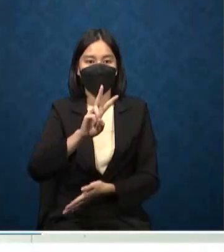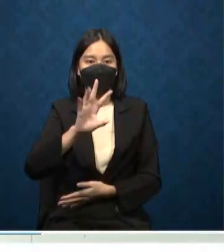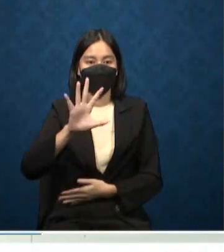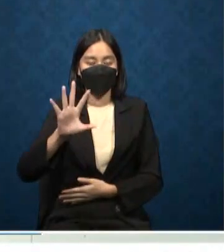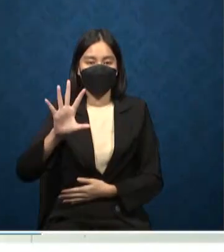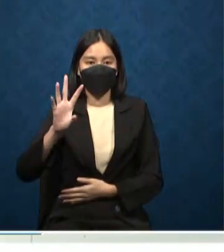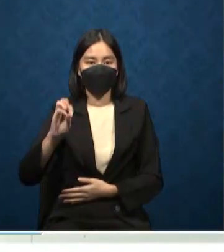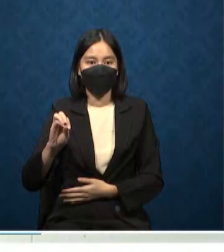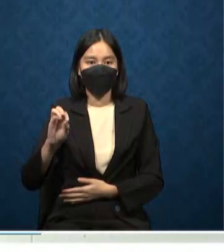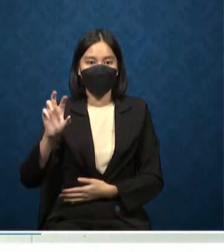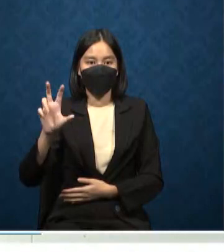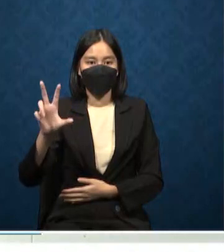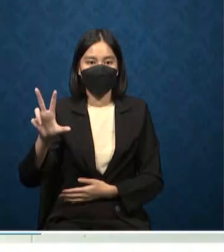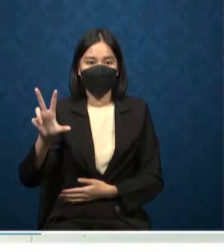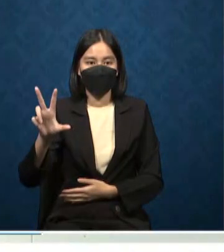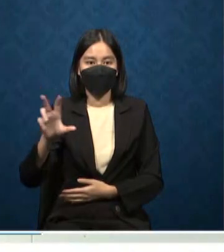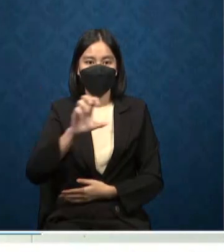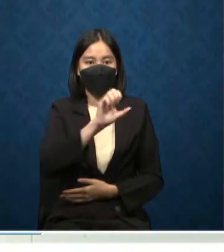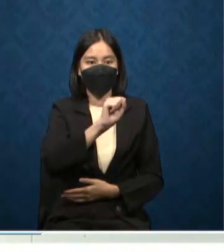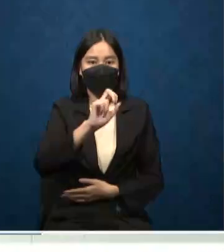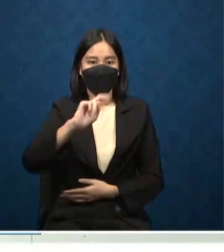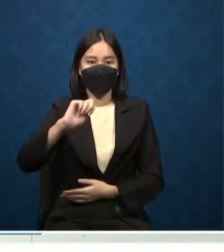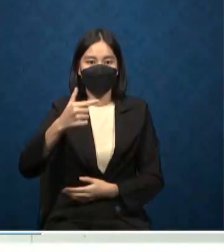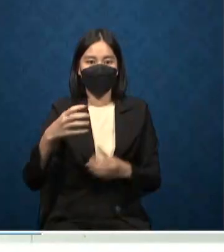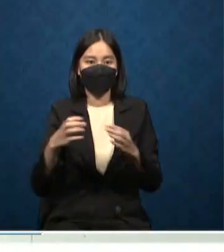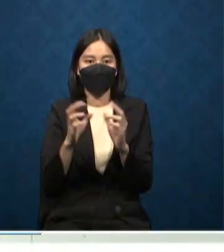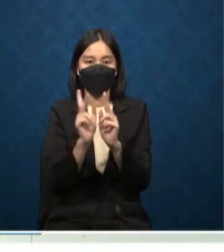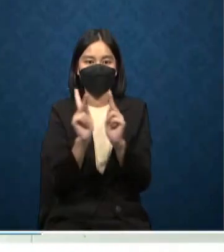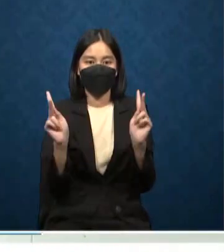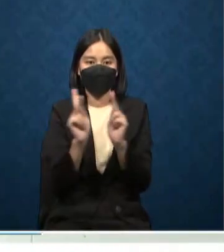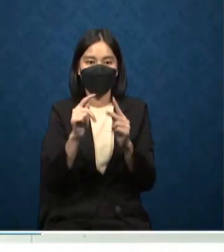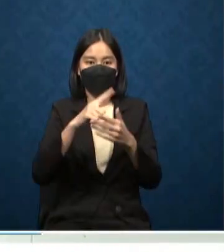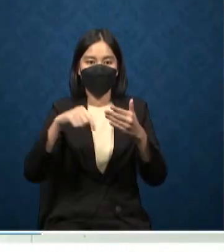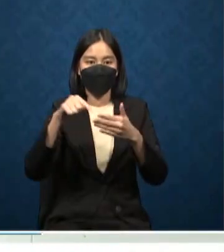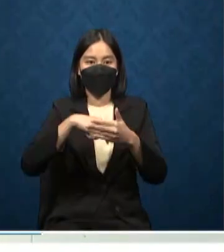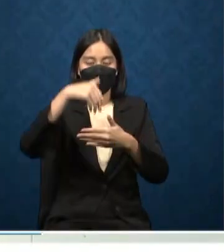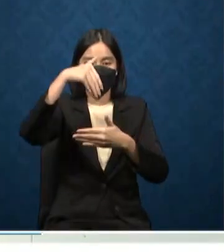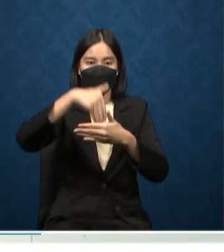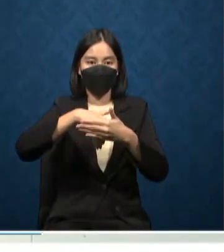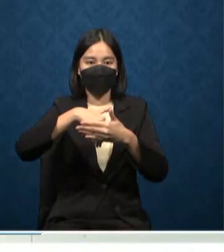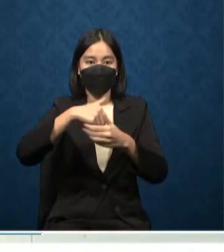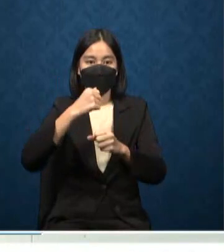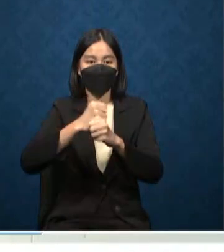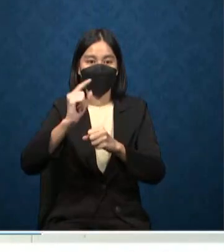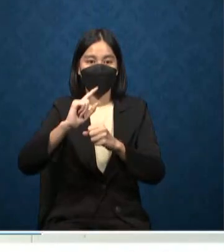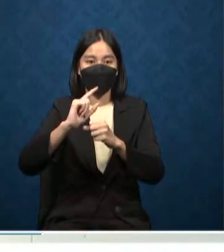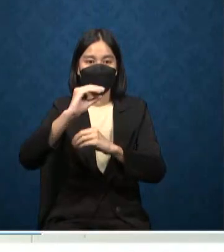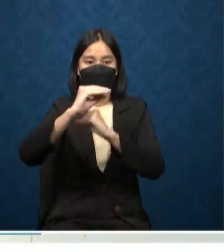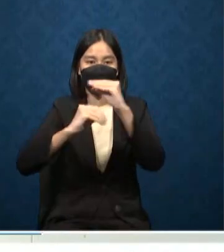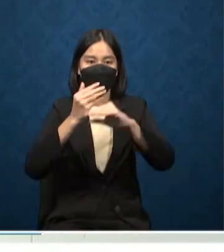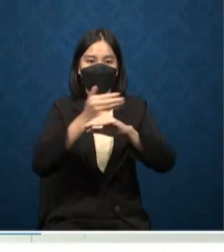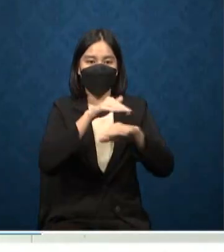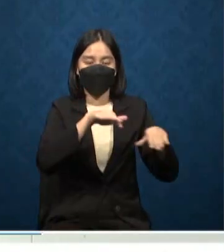2563สำนักงานสำนักงานคณะกรรมการการเลือกตั้งได้จัดโครงการเตรียมความพร้อมด้าน